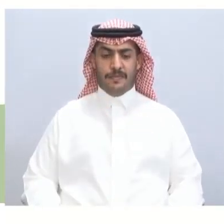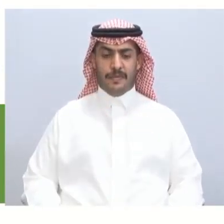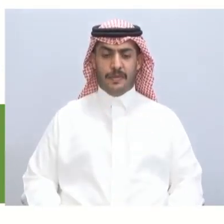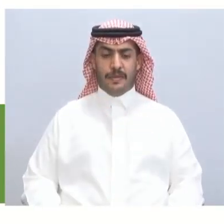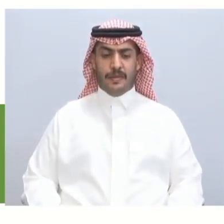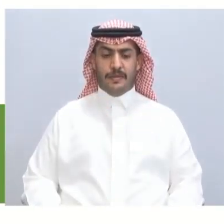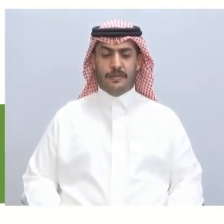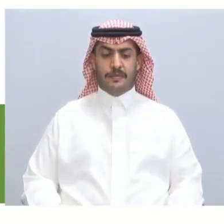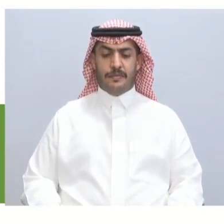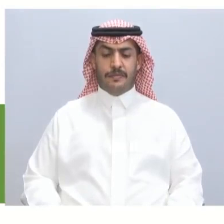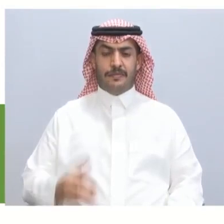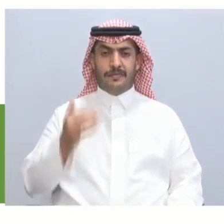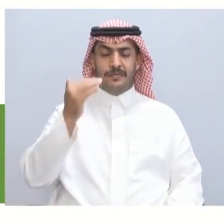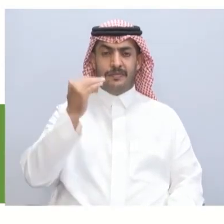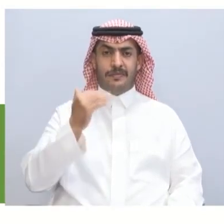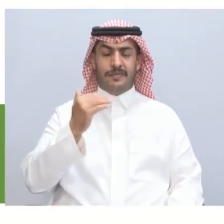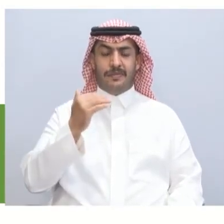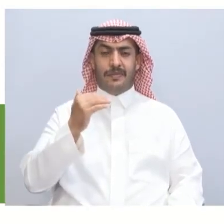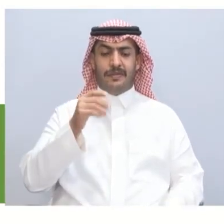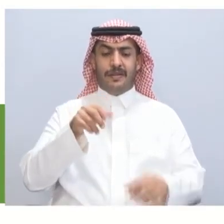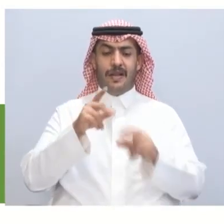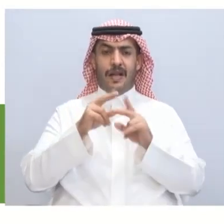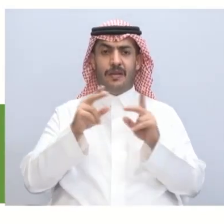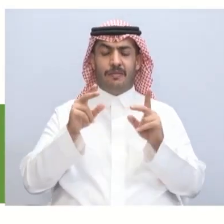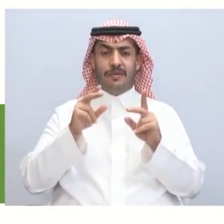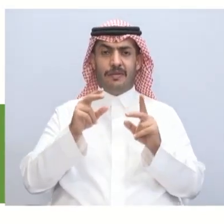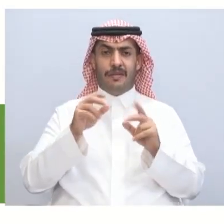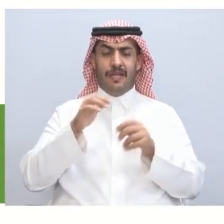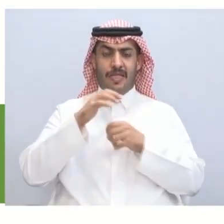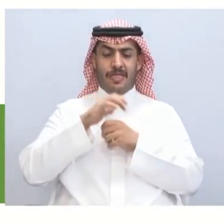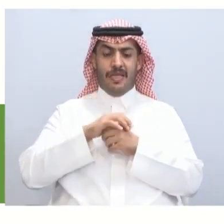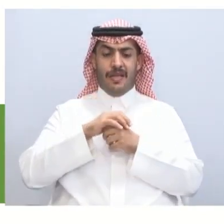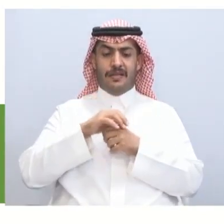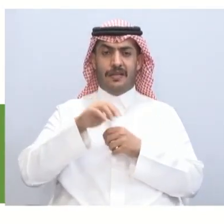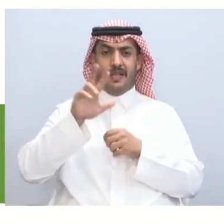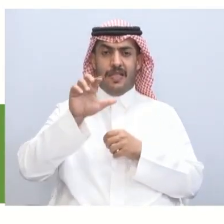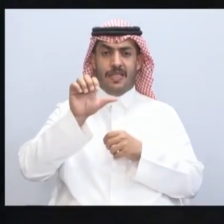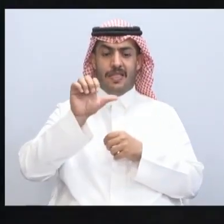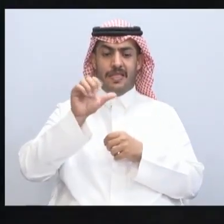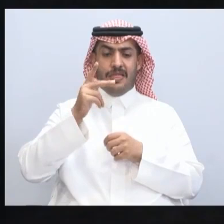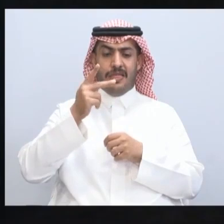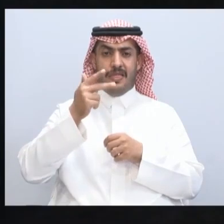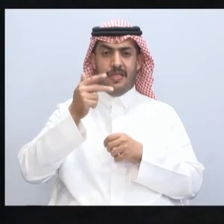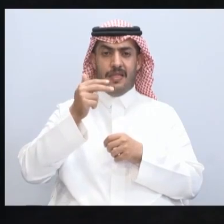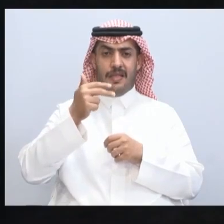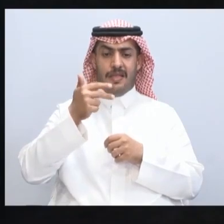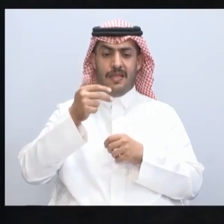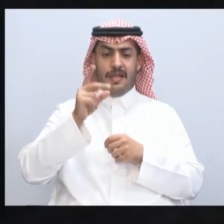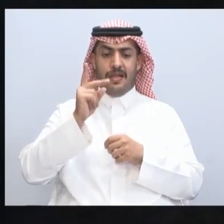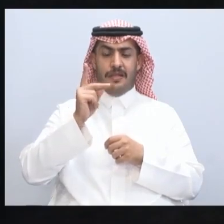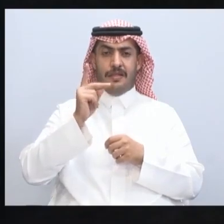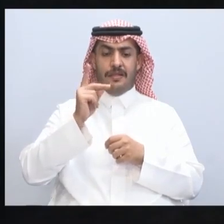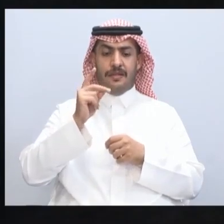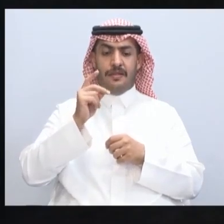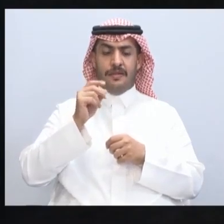بها ننتقل الان الى انواع الضغوط لدينا ثلاثه انواع من